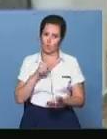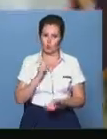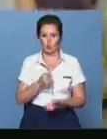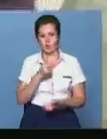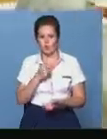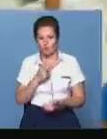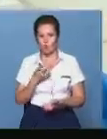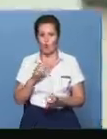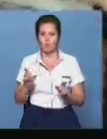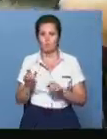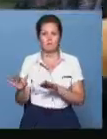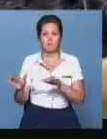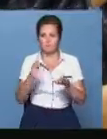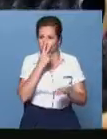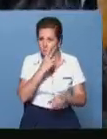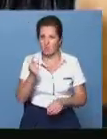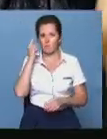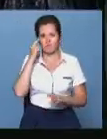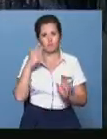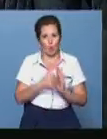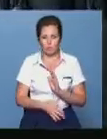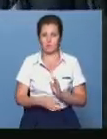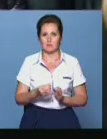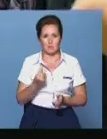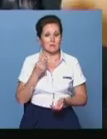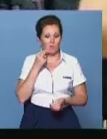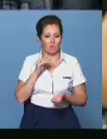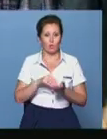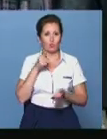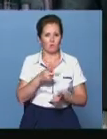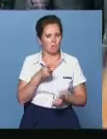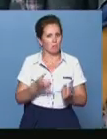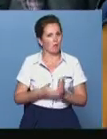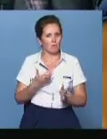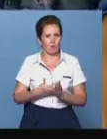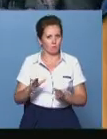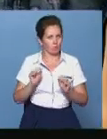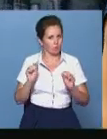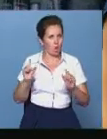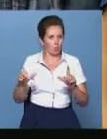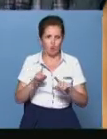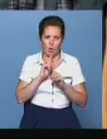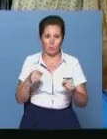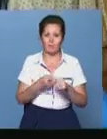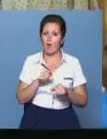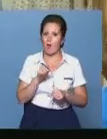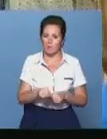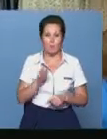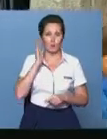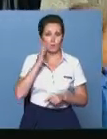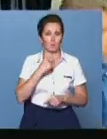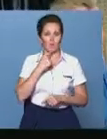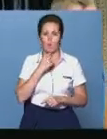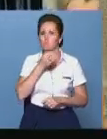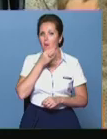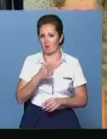но обойдясь десяток магазинов, поняли, с цифрой погорячились. Все намного дороже. Особенно этот сарафан, который будущей первоклашке